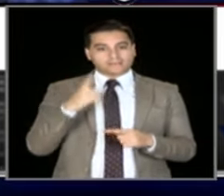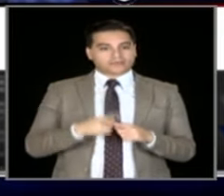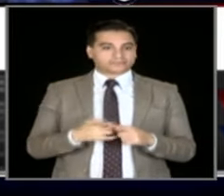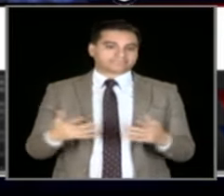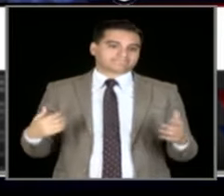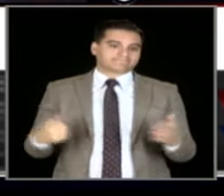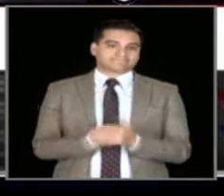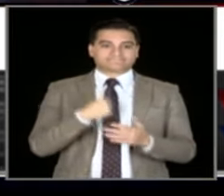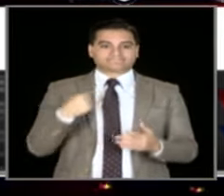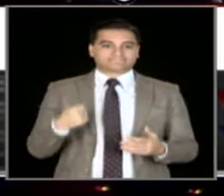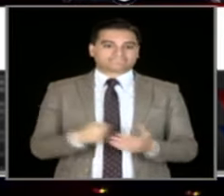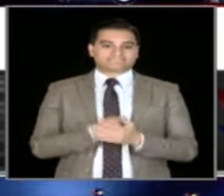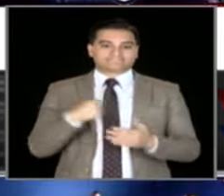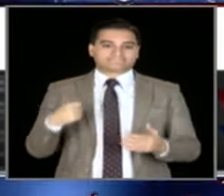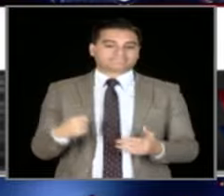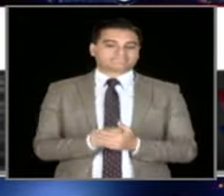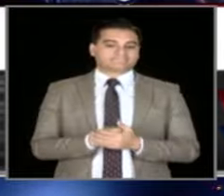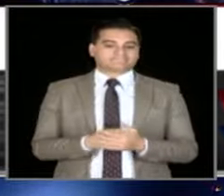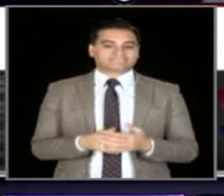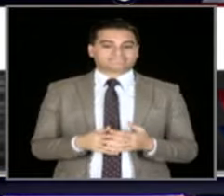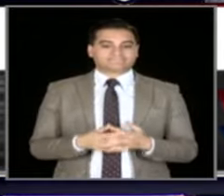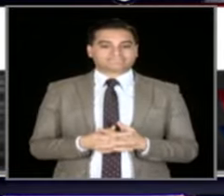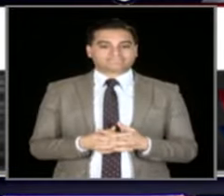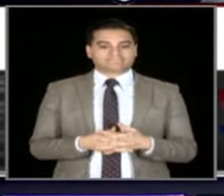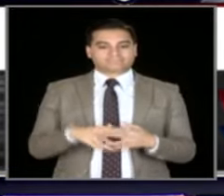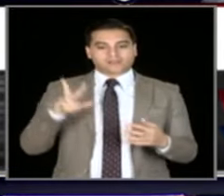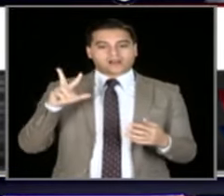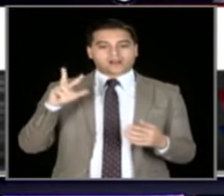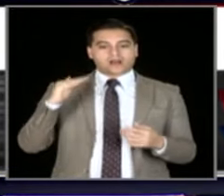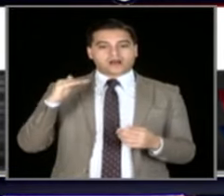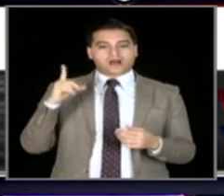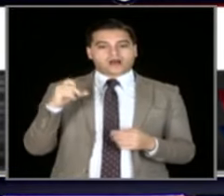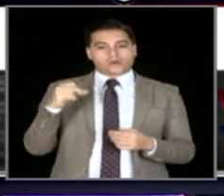إجابة خاطئة. الخشخاش ولا لا؟ الخروع.